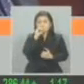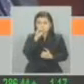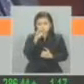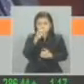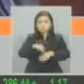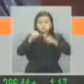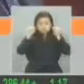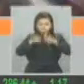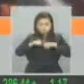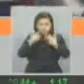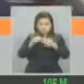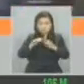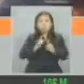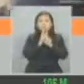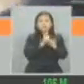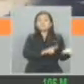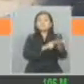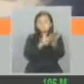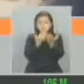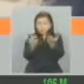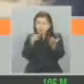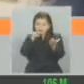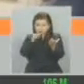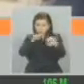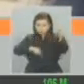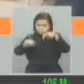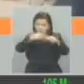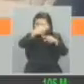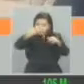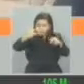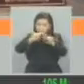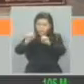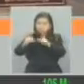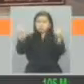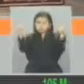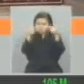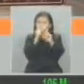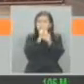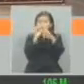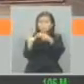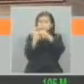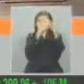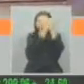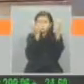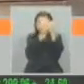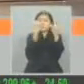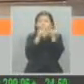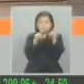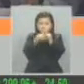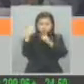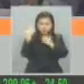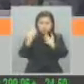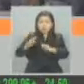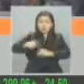ากฎหมายทั้ง3ฉบับนะคะไม่มีข้อความใดขัดหรือแย้งต่อรัฐธรรมนูญนะคะแล้วก็ได้ลงมติ